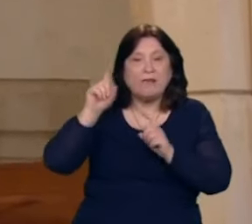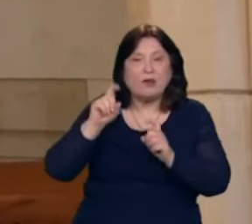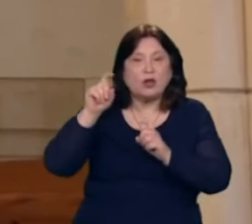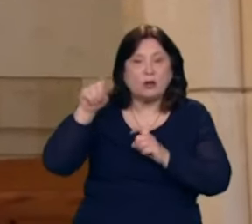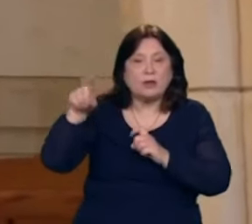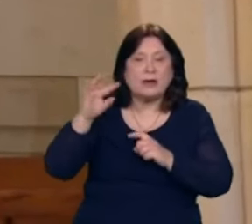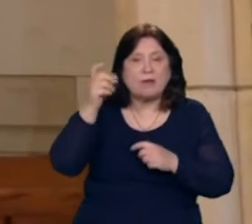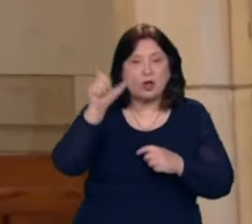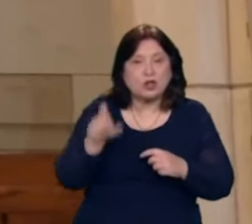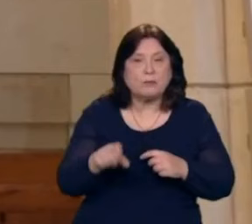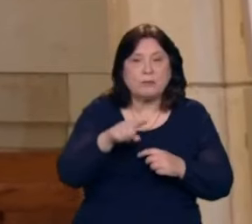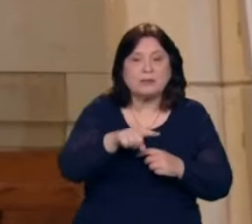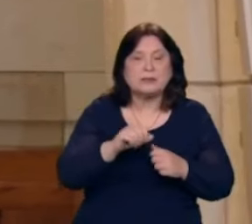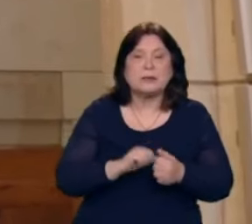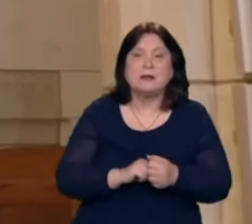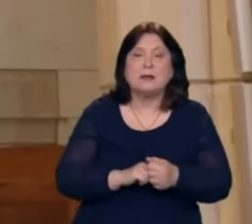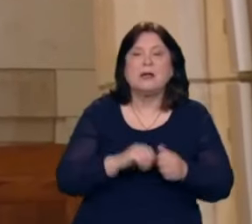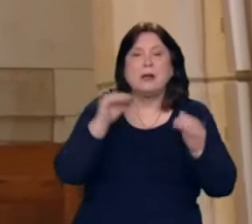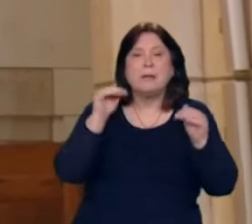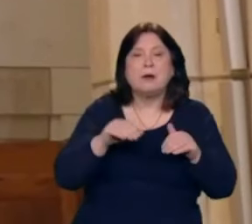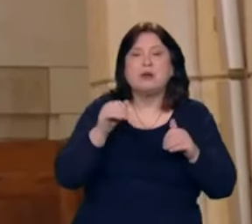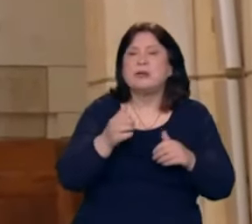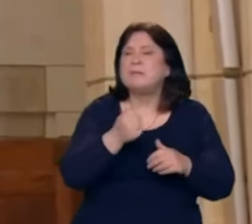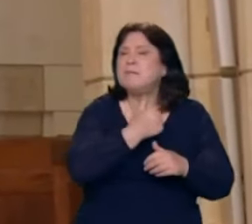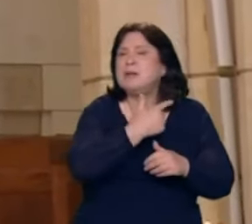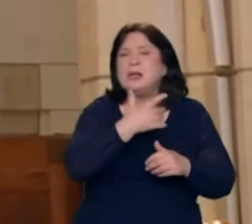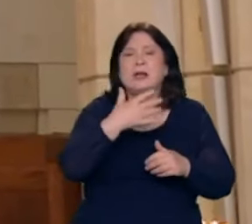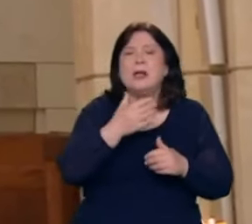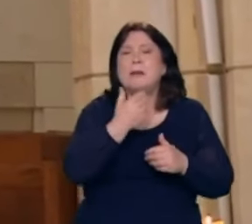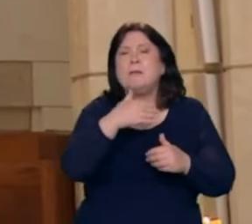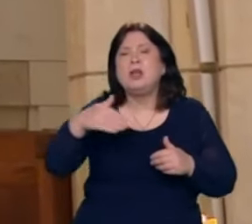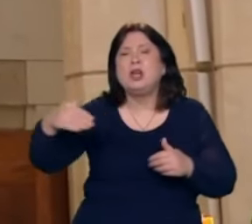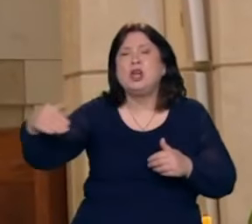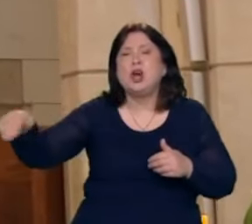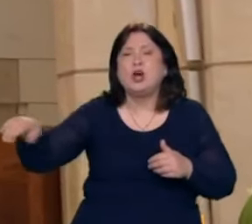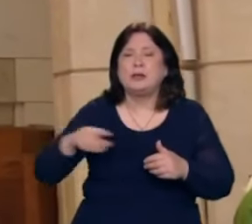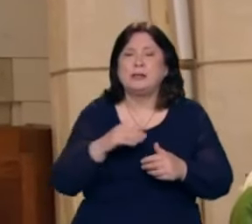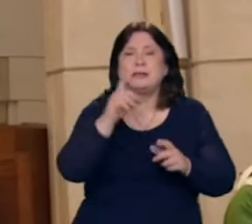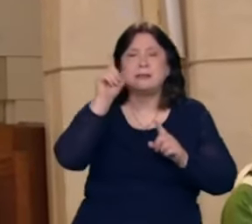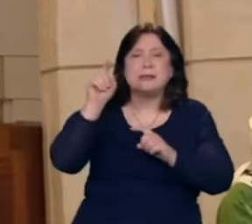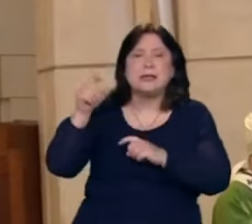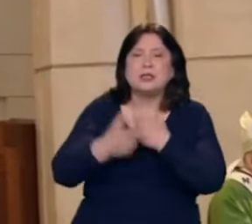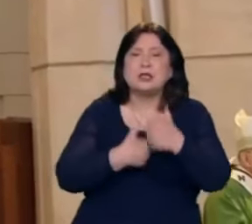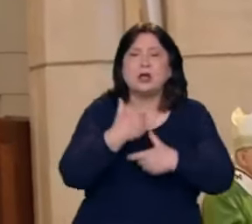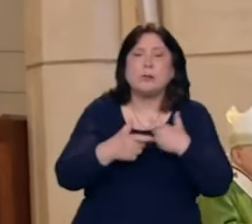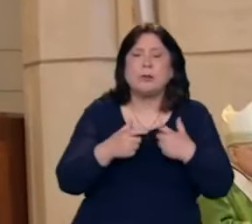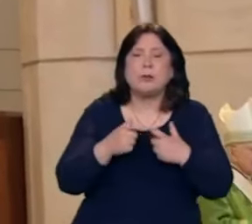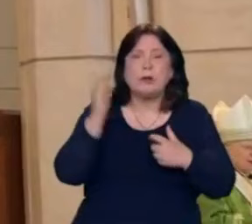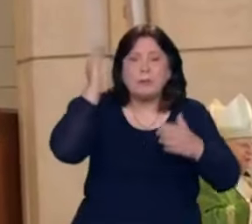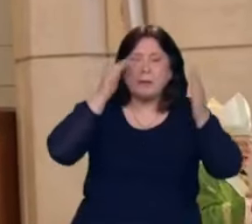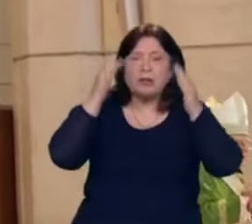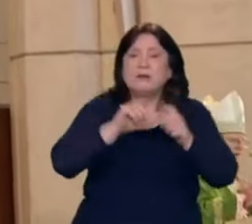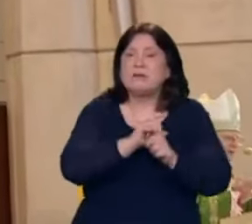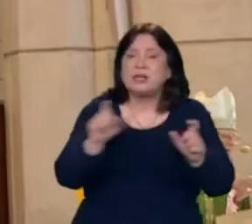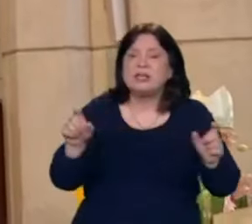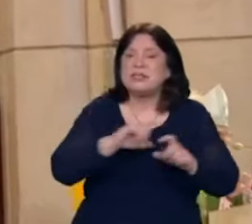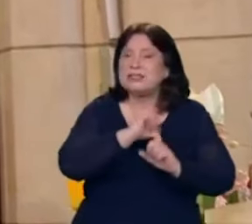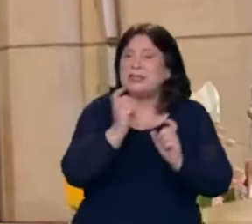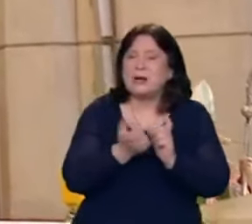wtulił że być może miliony zdjęć zrobił papieżowi w czasie całego